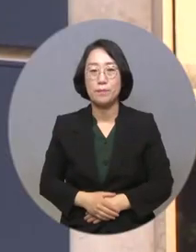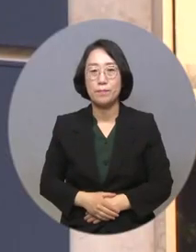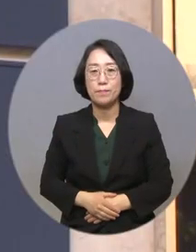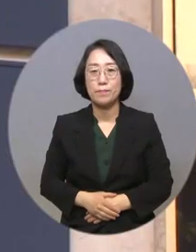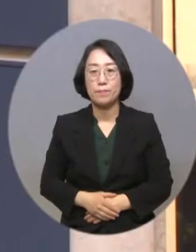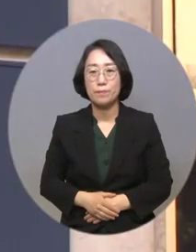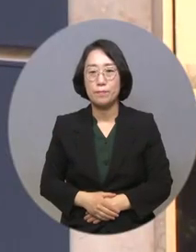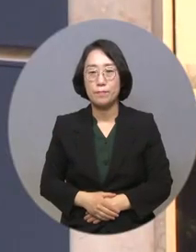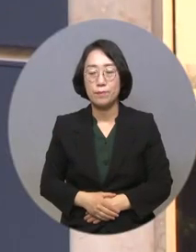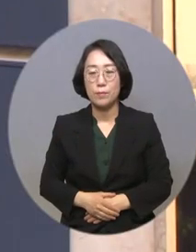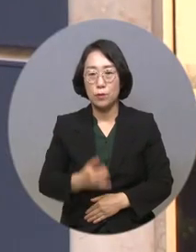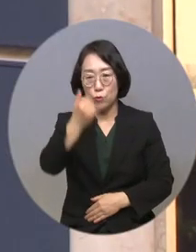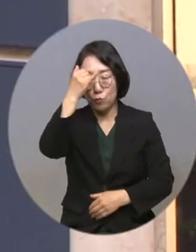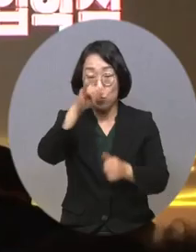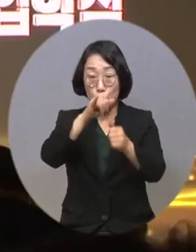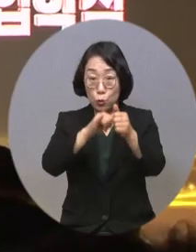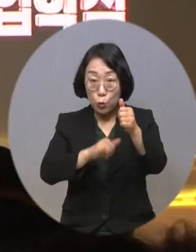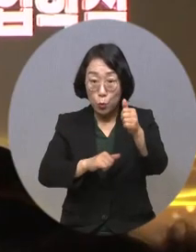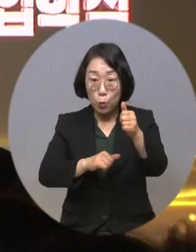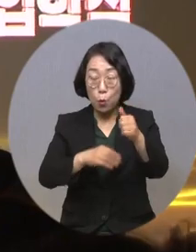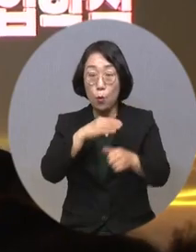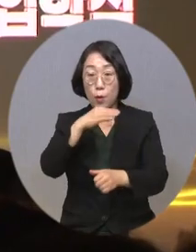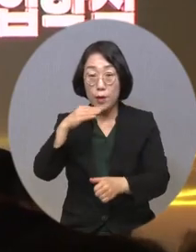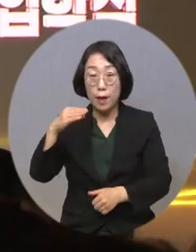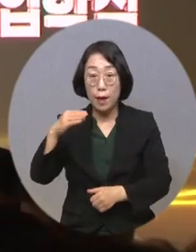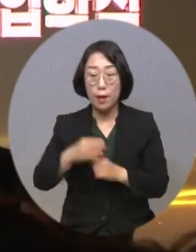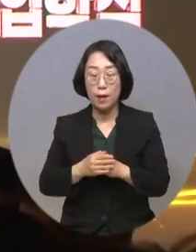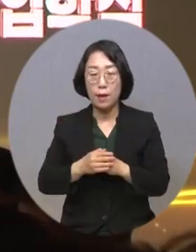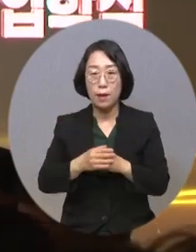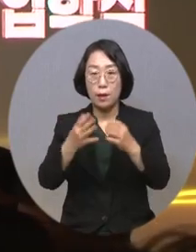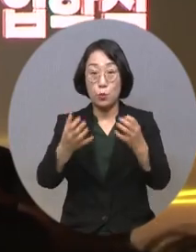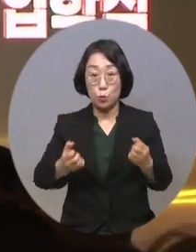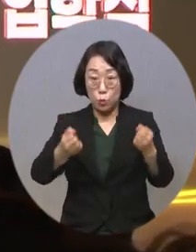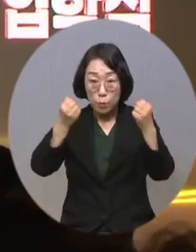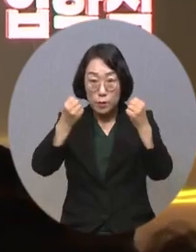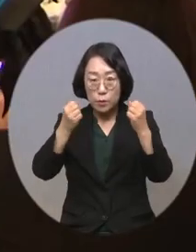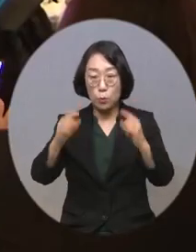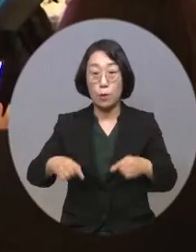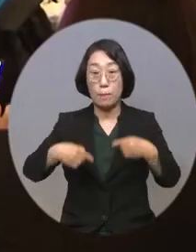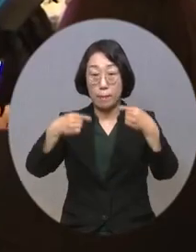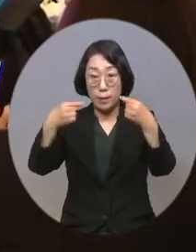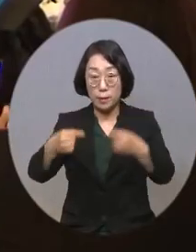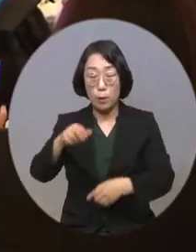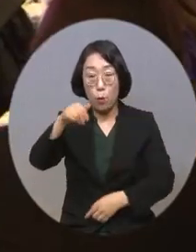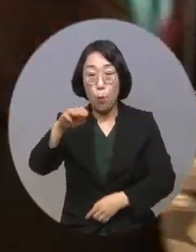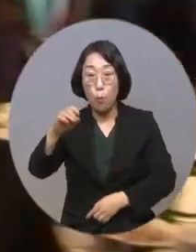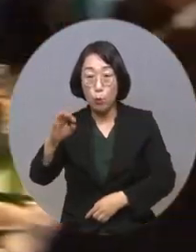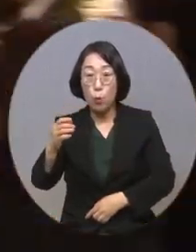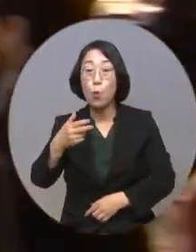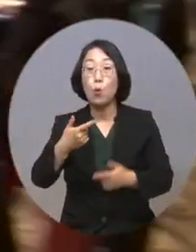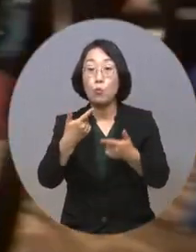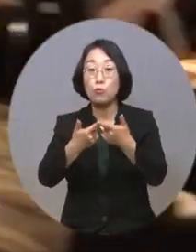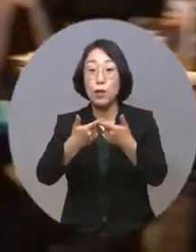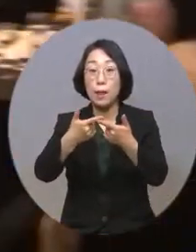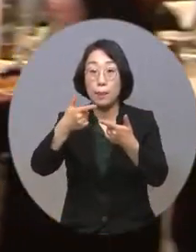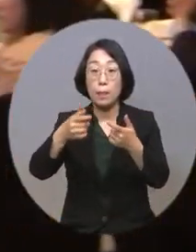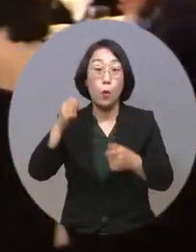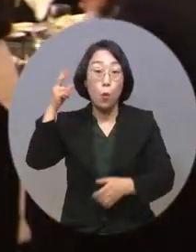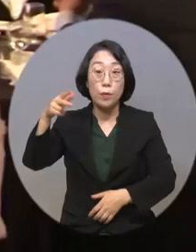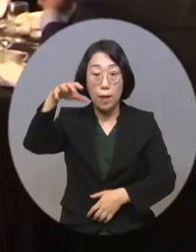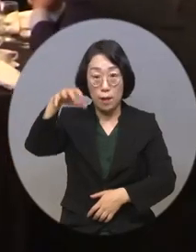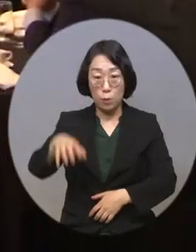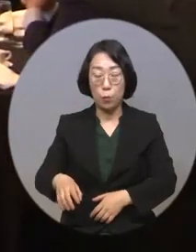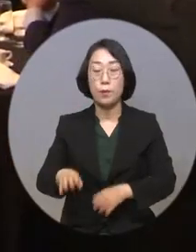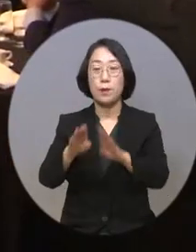사단법인 충주의 대학 3기 수료식 및 사기 입학식이 지난 14일 코모도호텔 부산 그랜드 볼룸에서 진행하였습니다